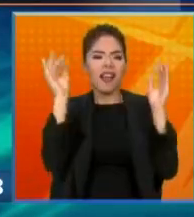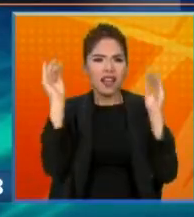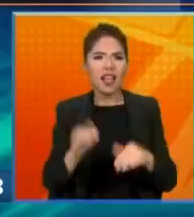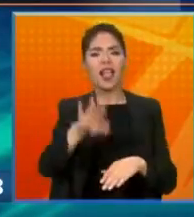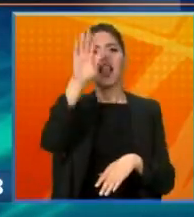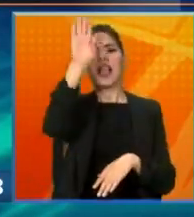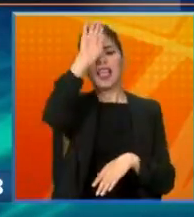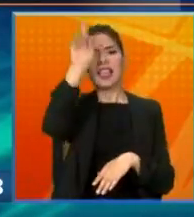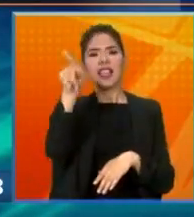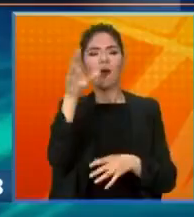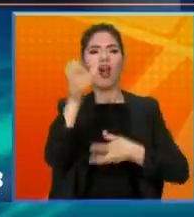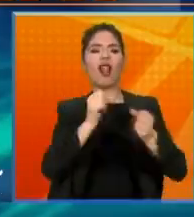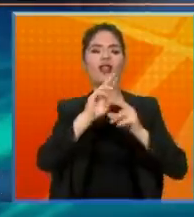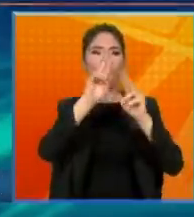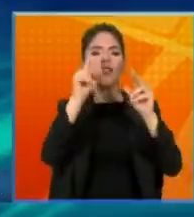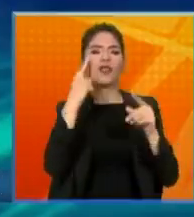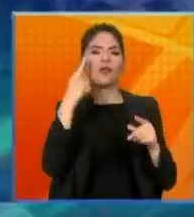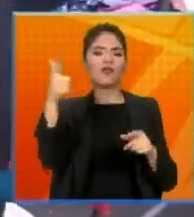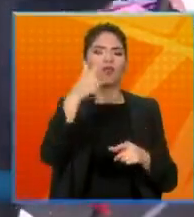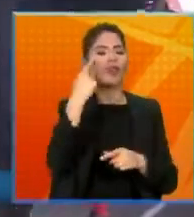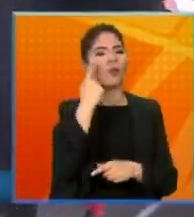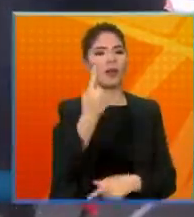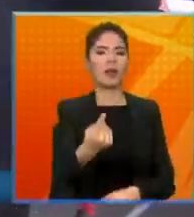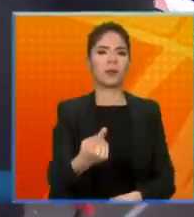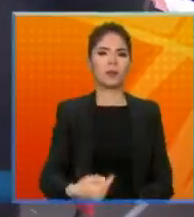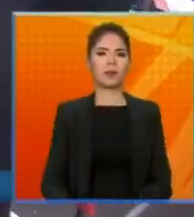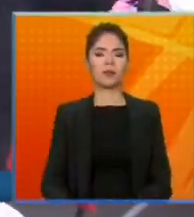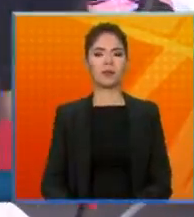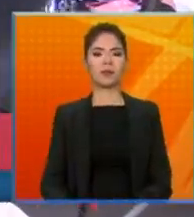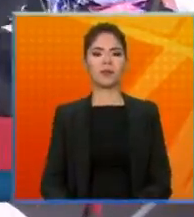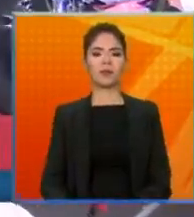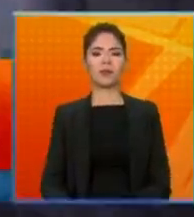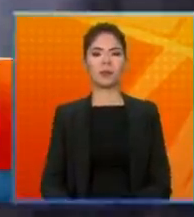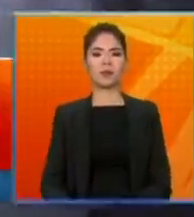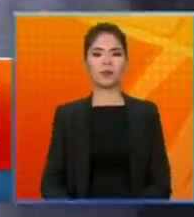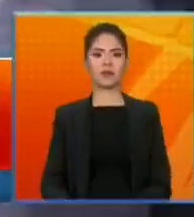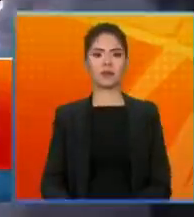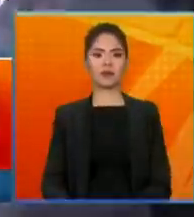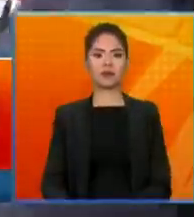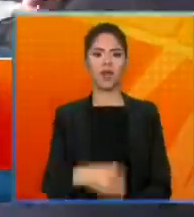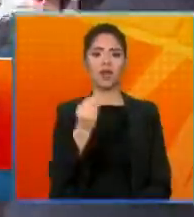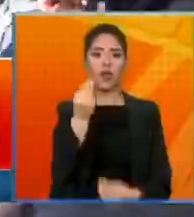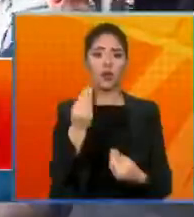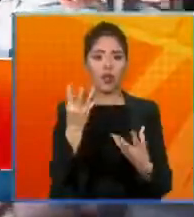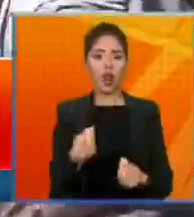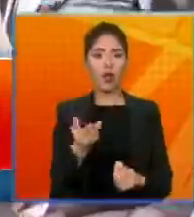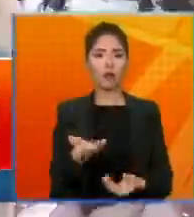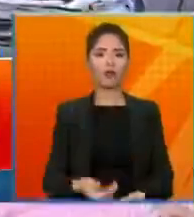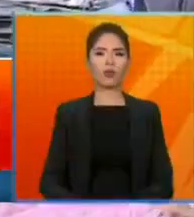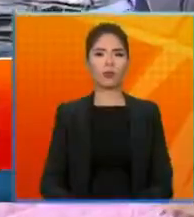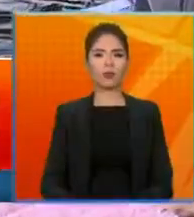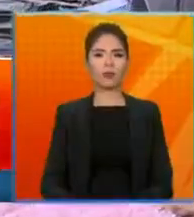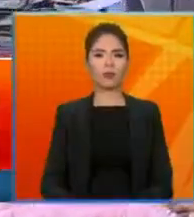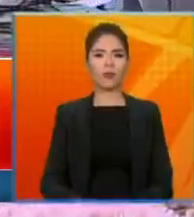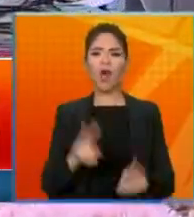İşte İstanbul'dan alışveriş manzaraları. Bugün her şey indirimli. Çok yakışmış. Teşekkür